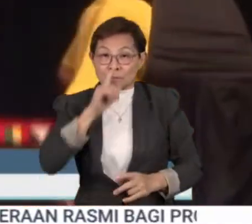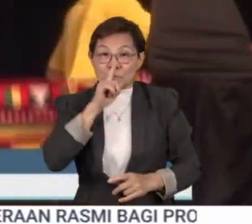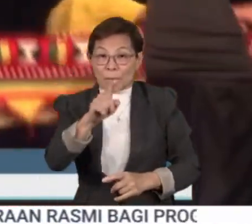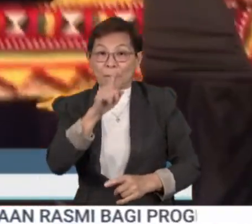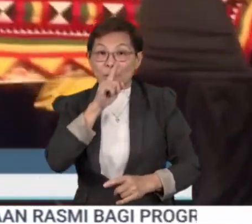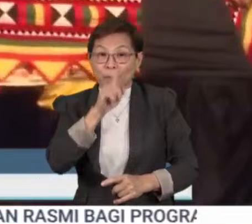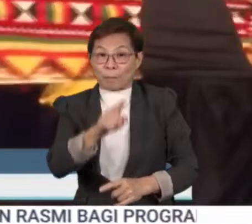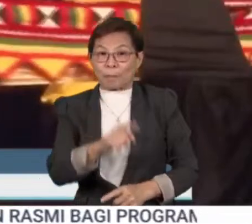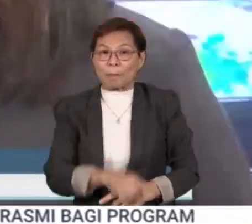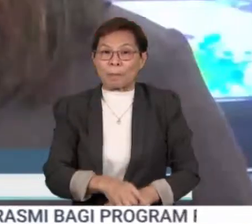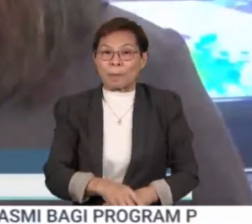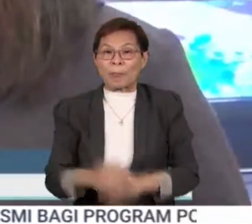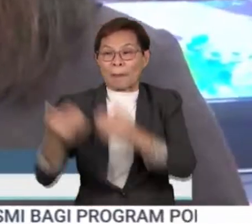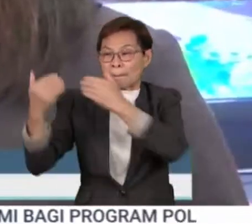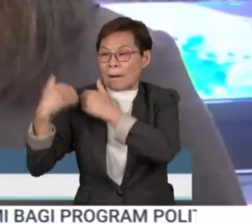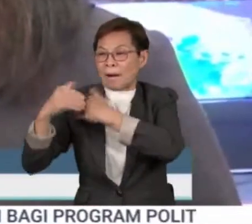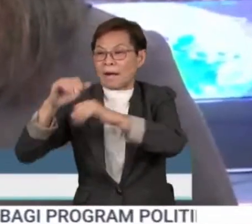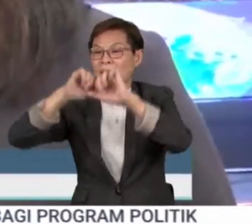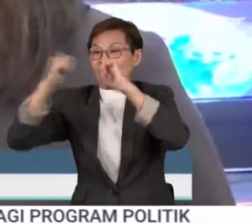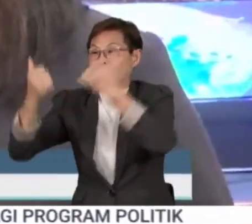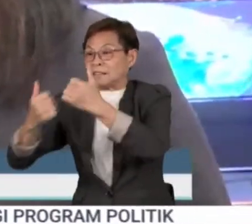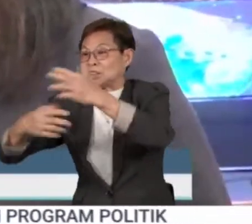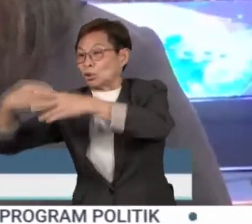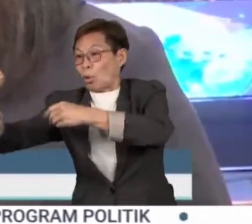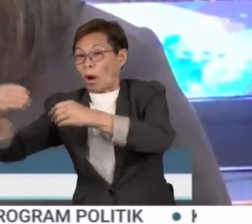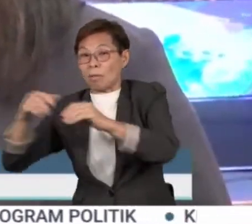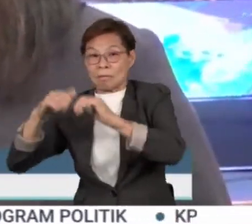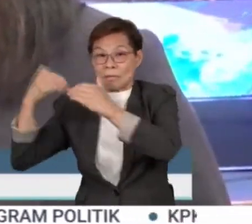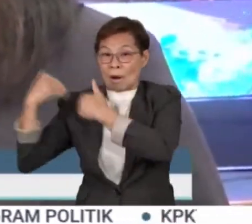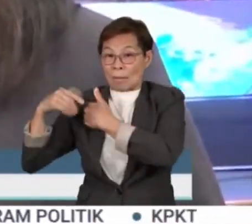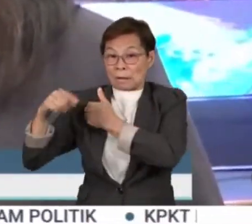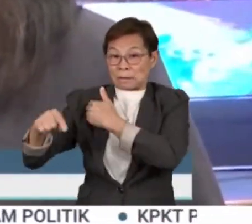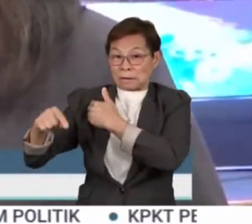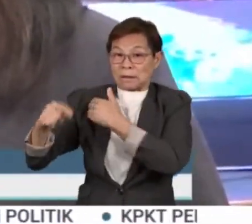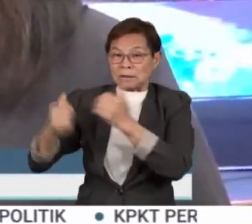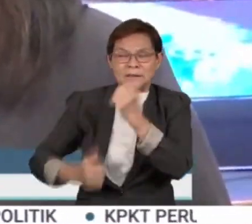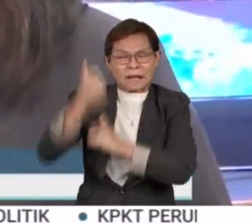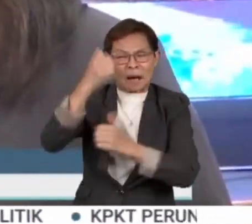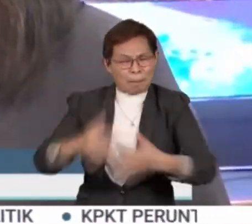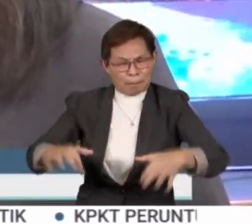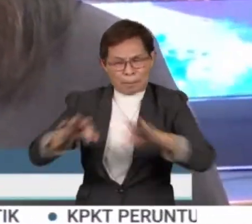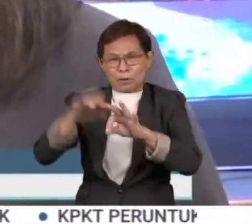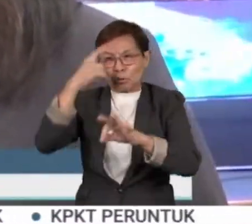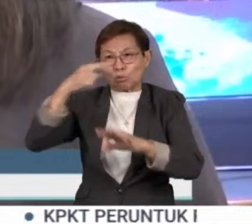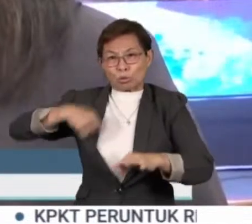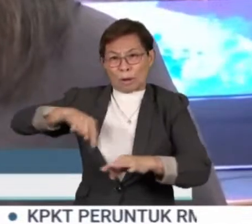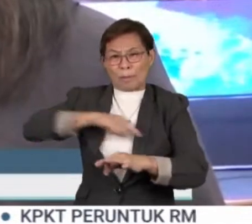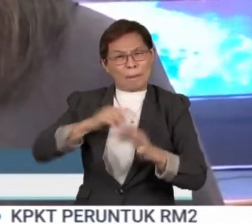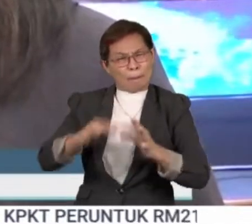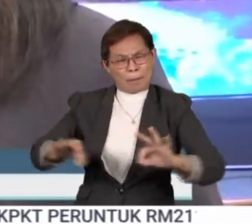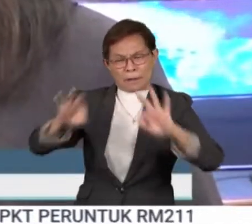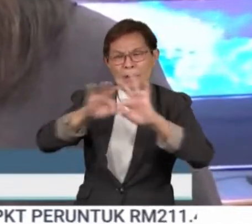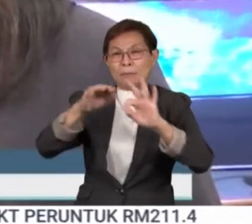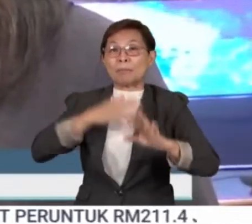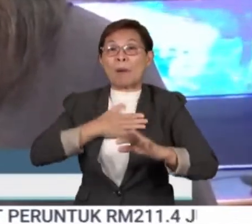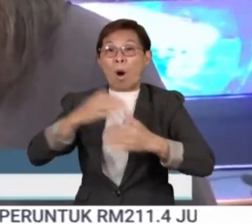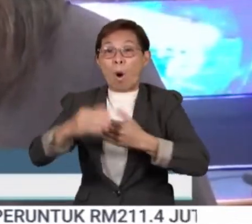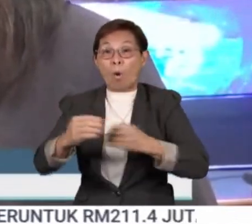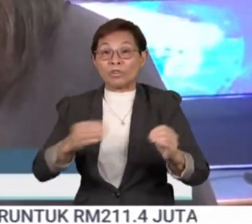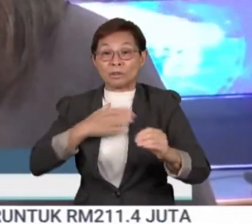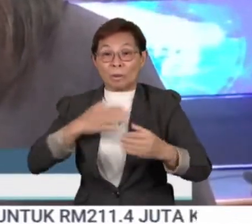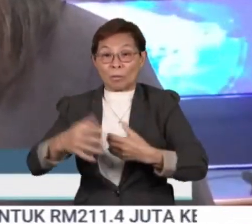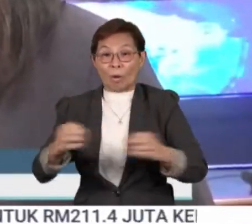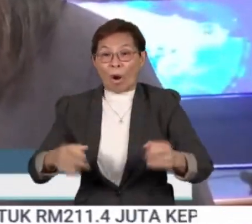Memang peranan agensi luar ini sangat penting untuk kami sebab di kementerian